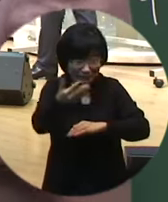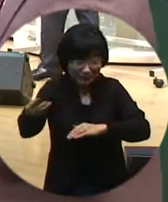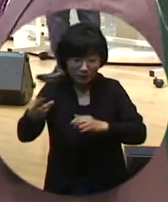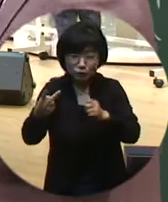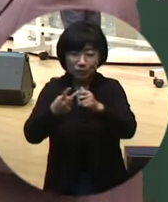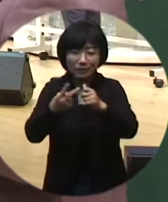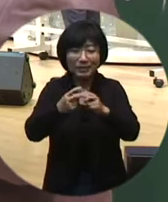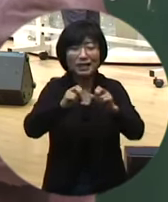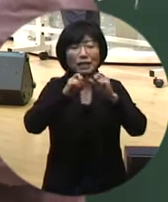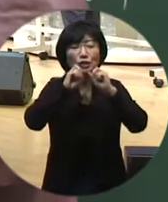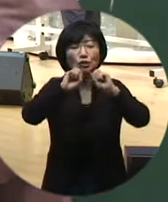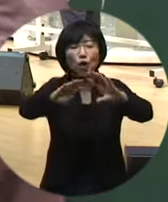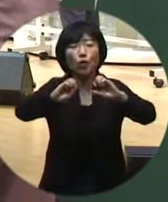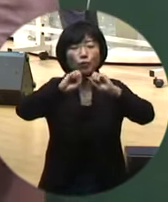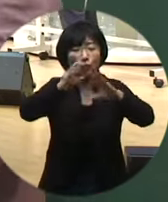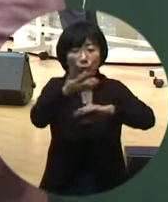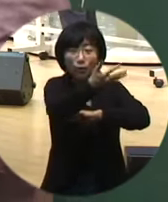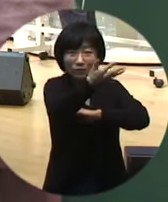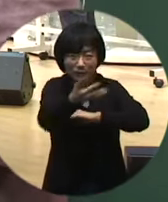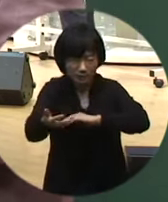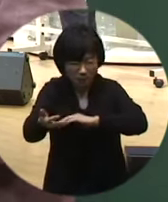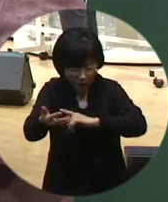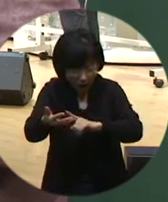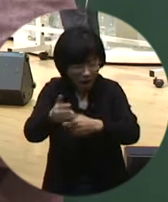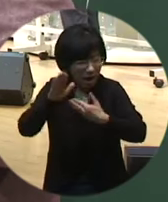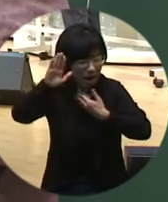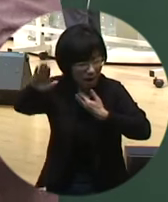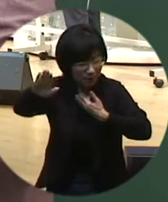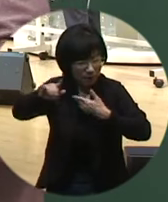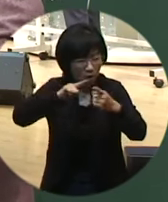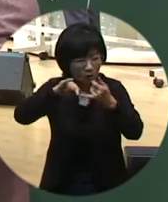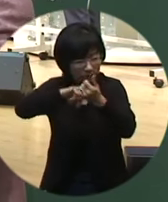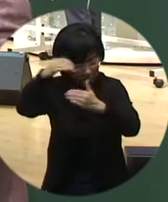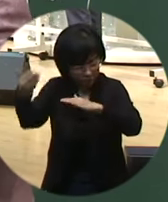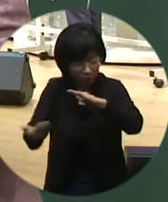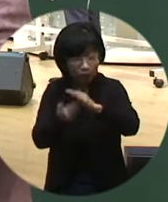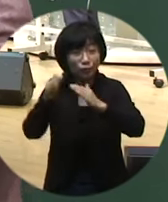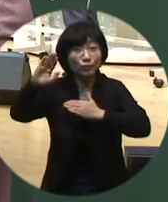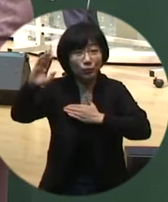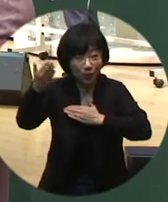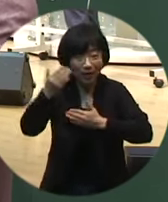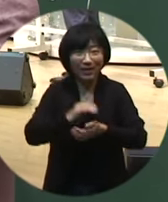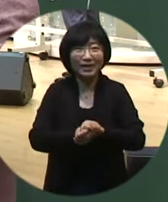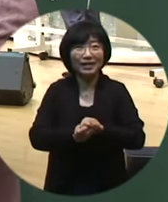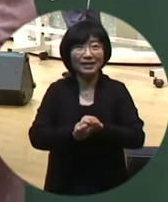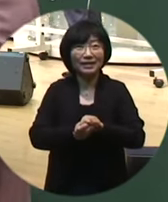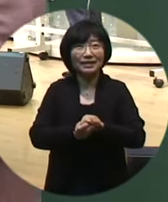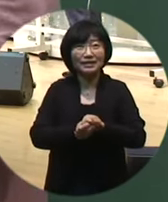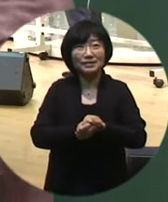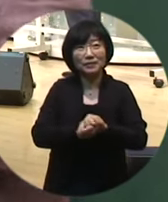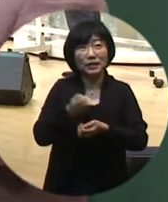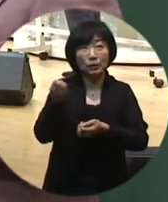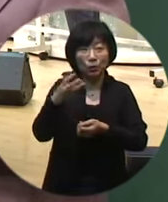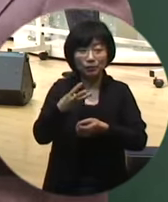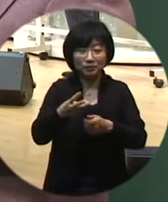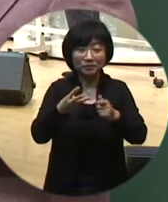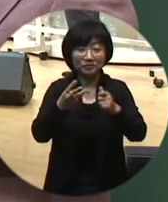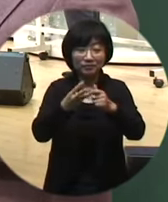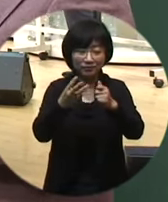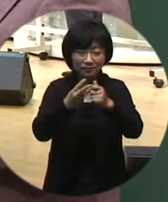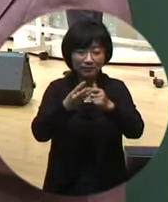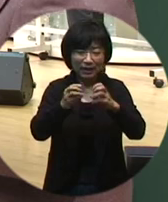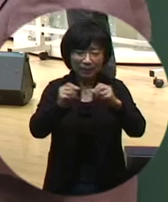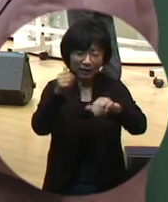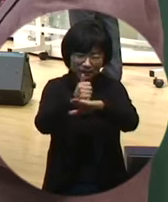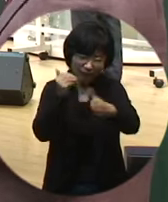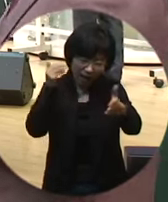자, 성취될 언약이 보여요. And you're able to see the covenant that will be fulfilled. 땅 끝까지 우리 응답이 준비된 것이 보여. We are able to see that